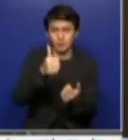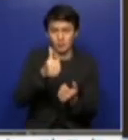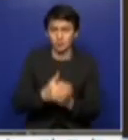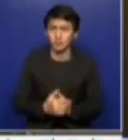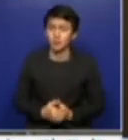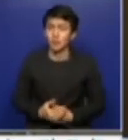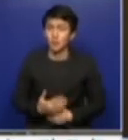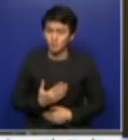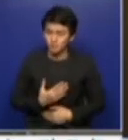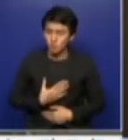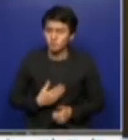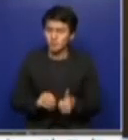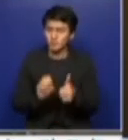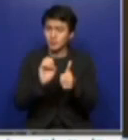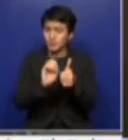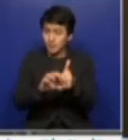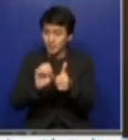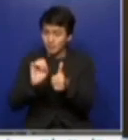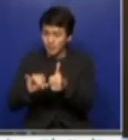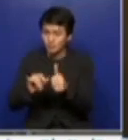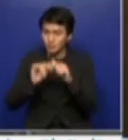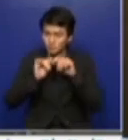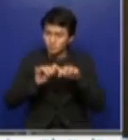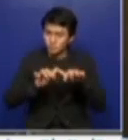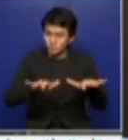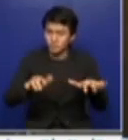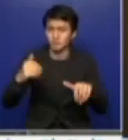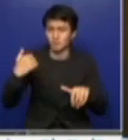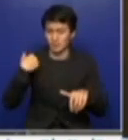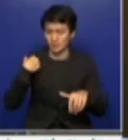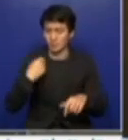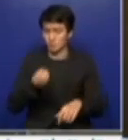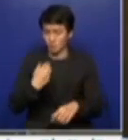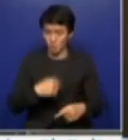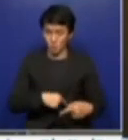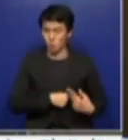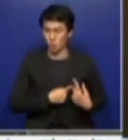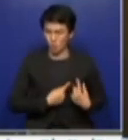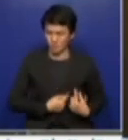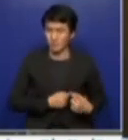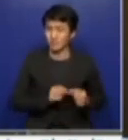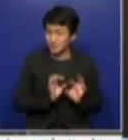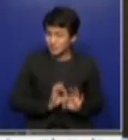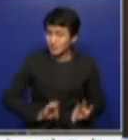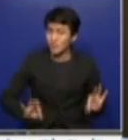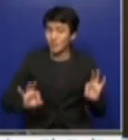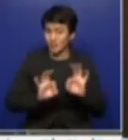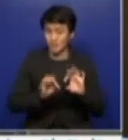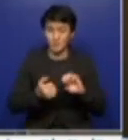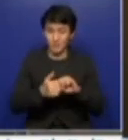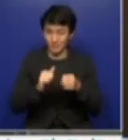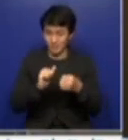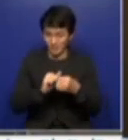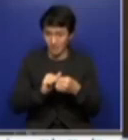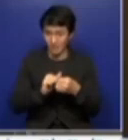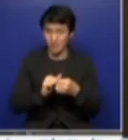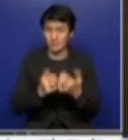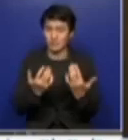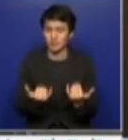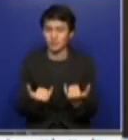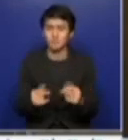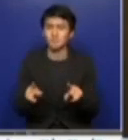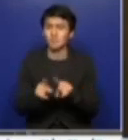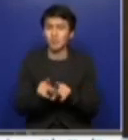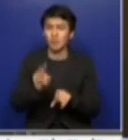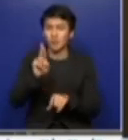ไว้หลายครั้งว่าหัวใจของปัญหาบ้านเมืองในปัจจุบันก็คือระบบการเมืองที่